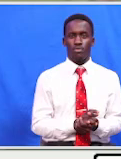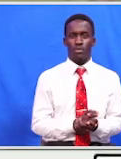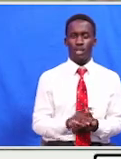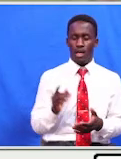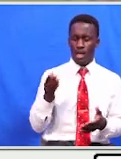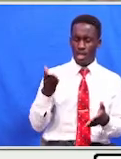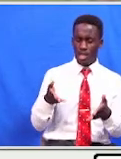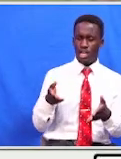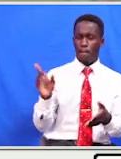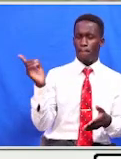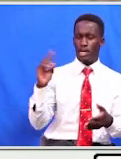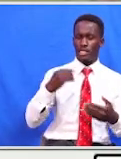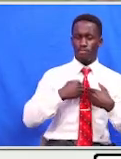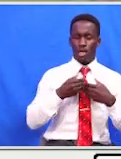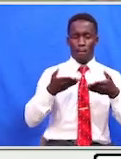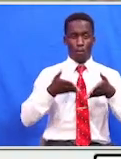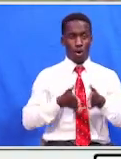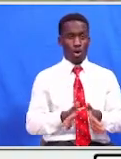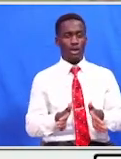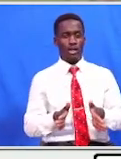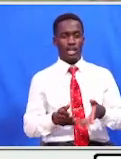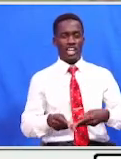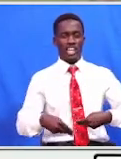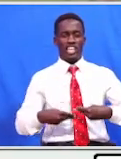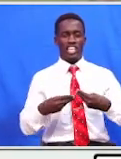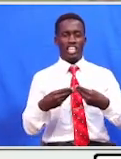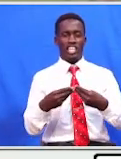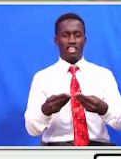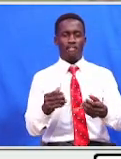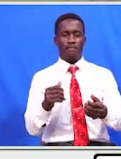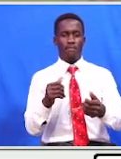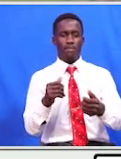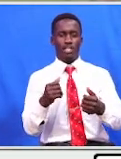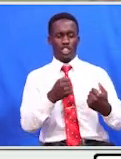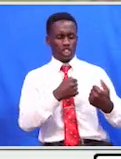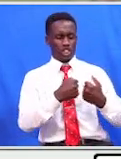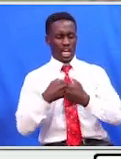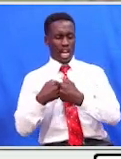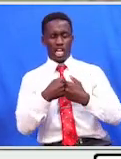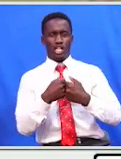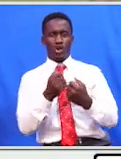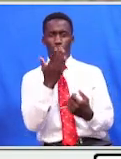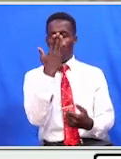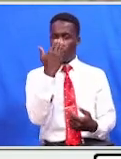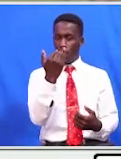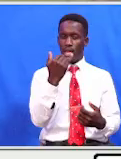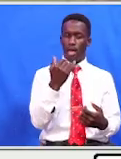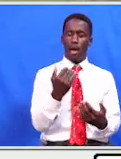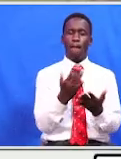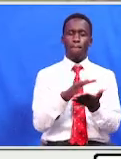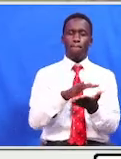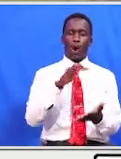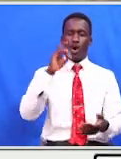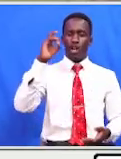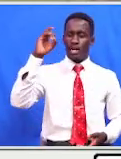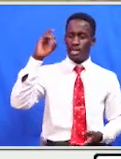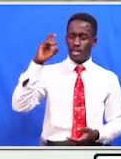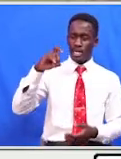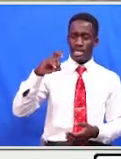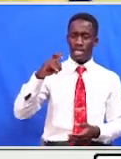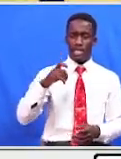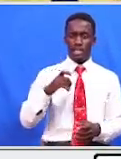nimesaliwa na ni inanipa changamoto kwamba kuna mambo mengi inahitajika